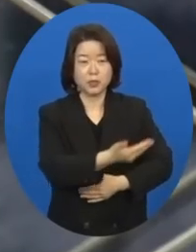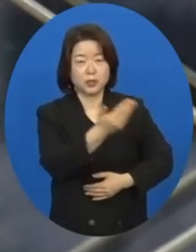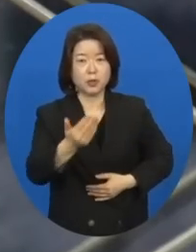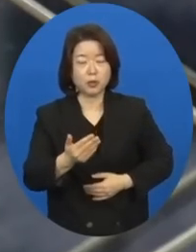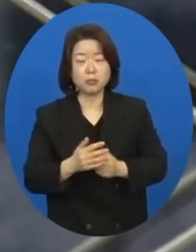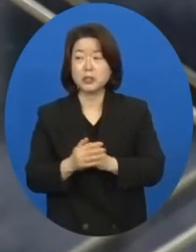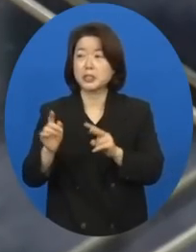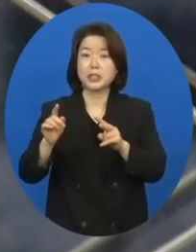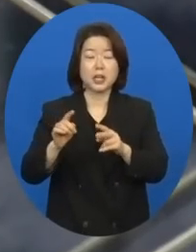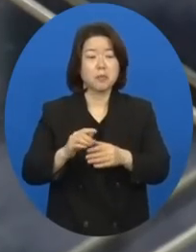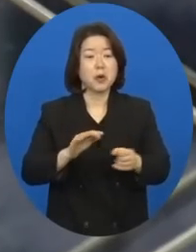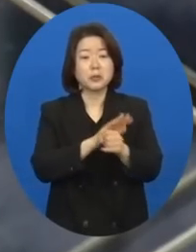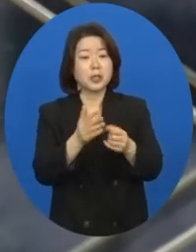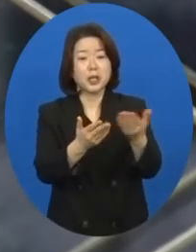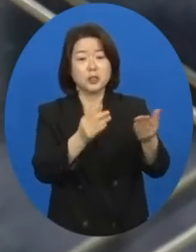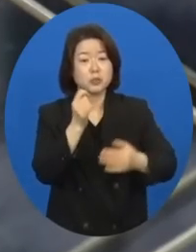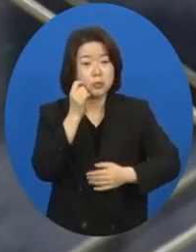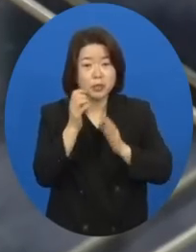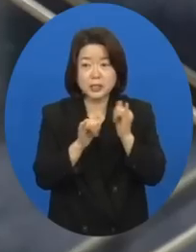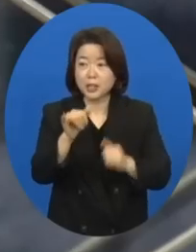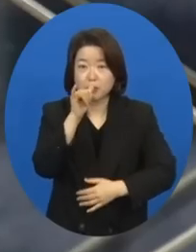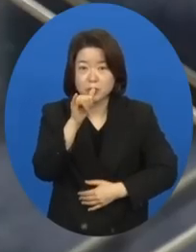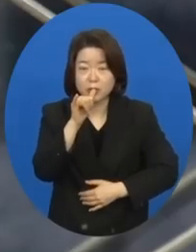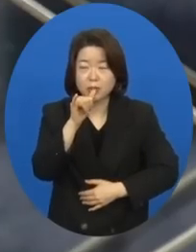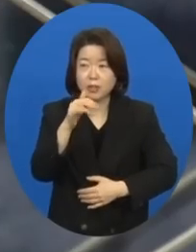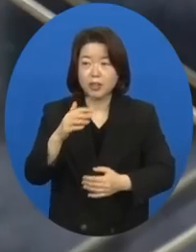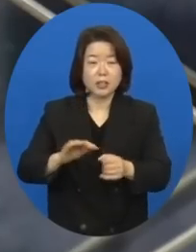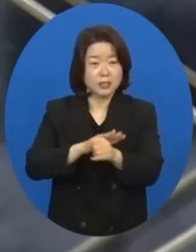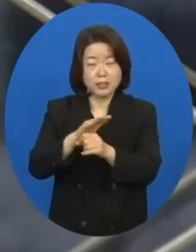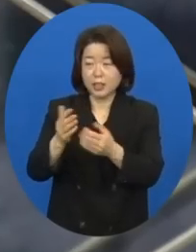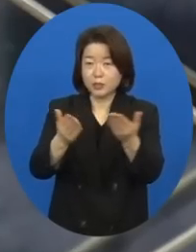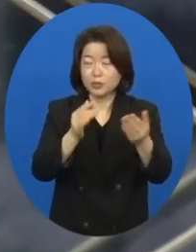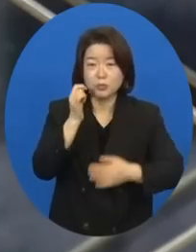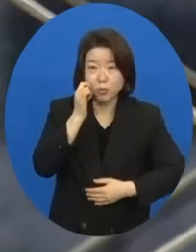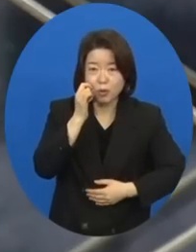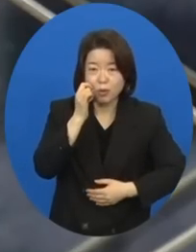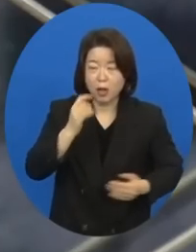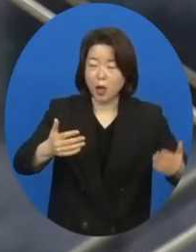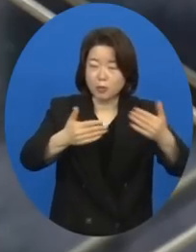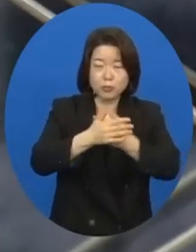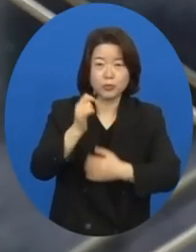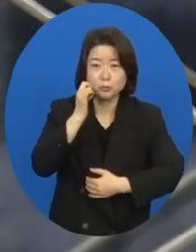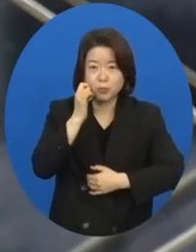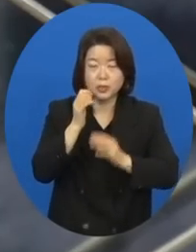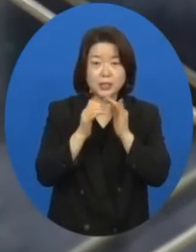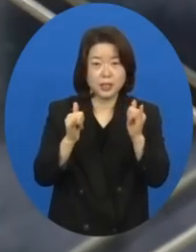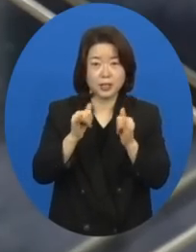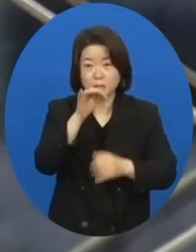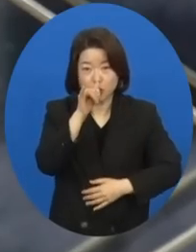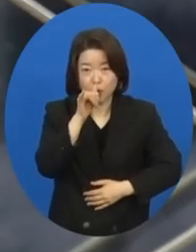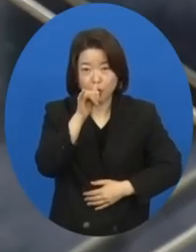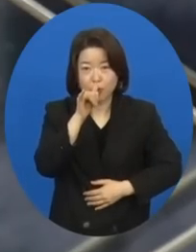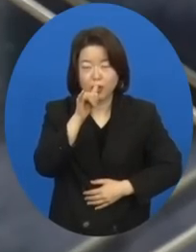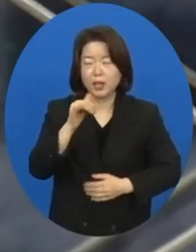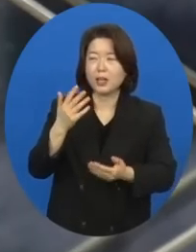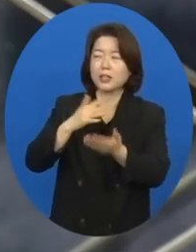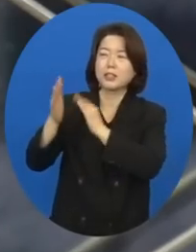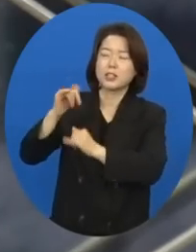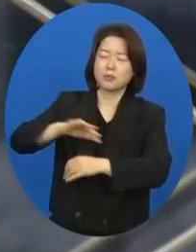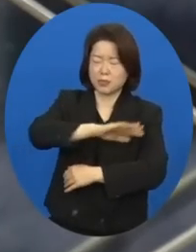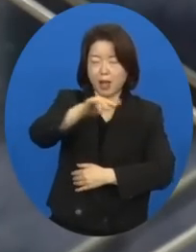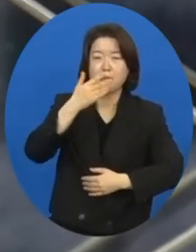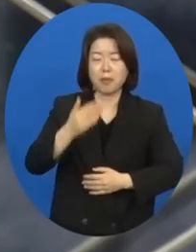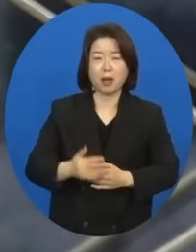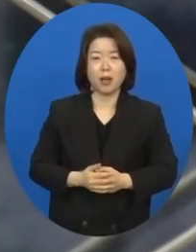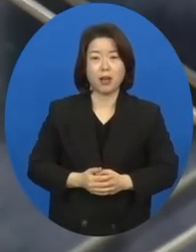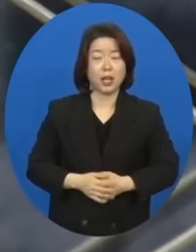못할 사람 있을까요? 사랑하지 못할 사람이 있을까요? 품지 못할 사람이 있을까요? 다만 그거 믿지 못하는